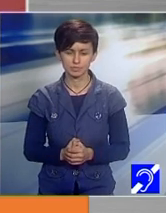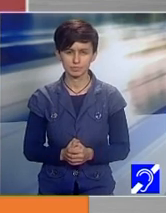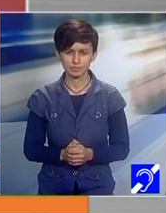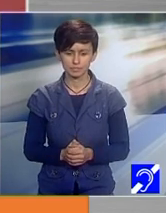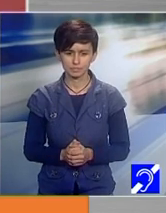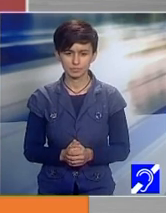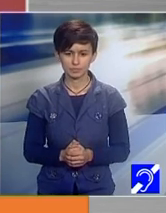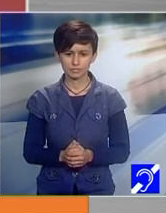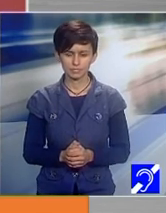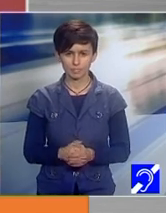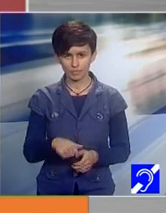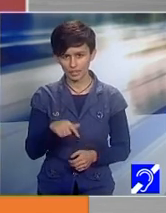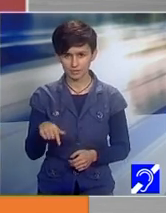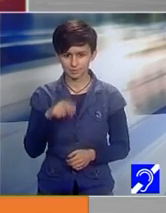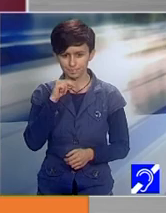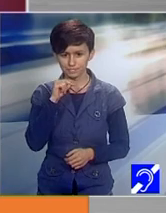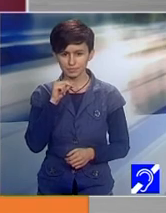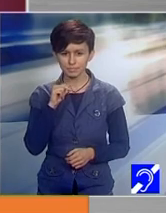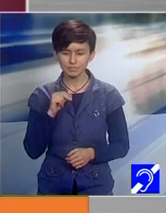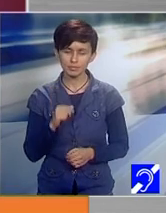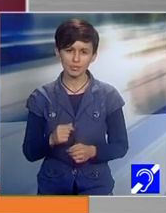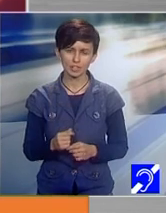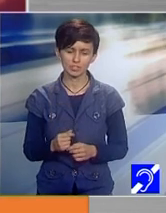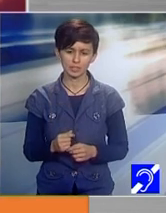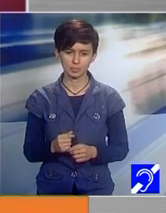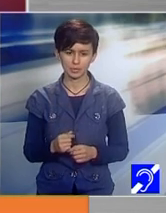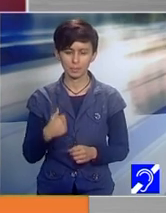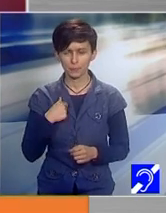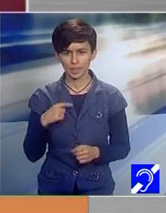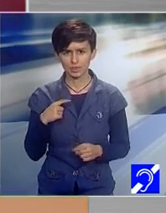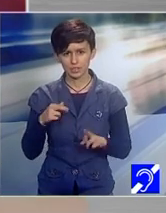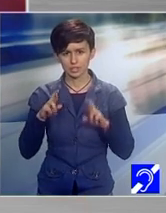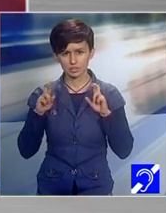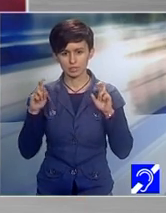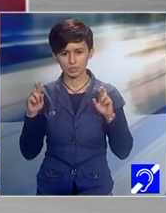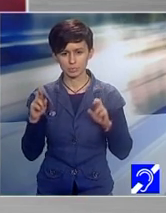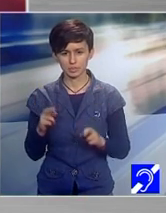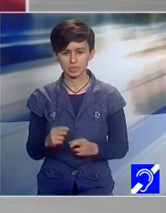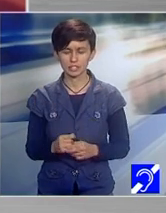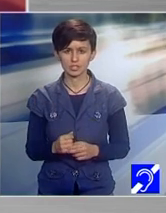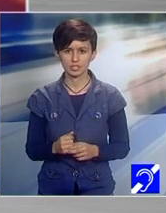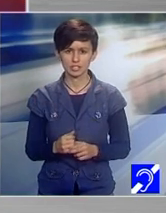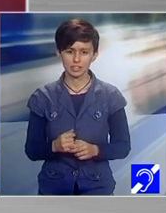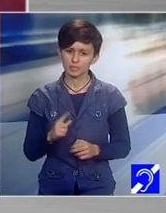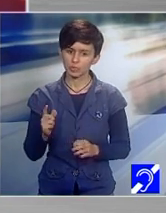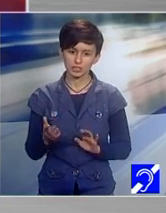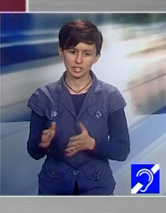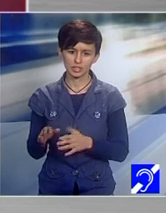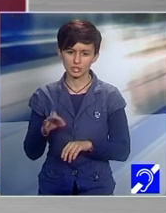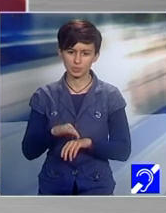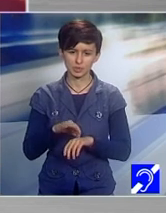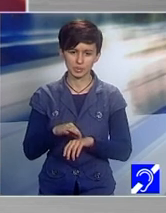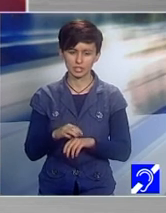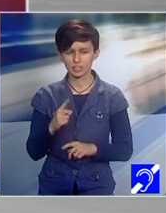vorbim despre noi aici. Nu, mai puțin. Deci eu sunt optimist, sunt o fire optimistă în general, altfel nu m-aș fi apucat de medicină în